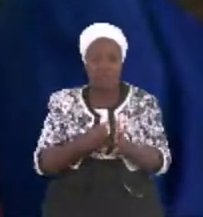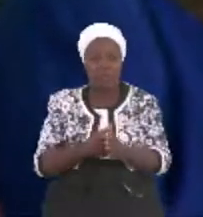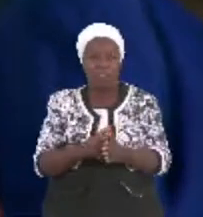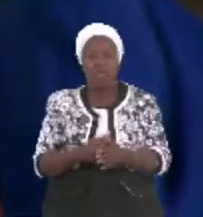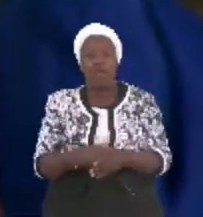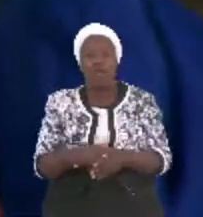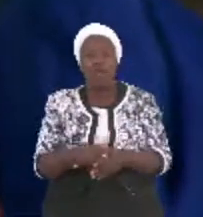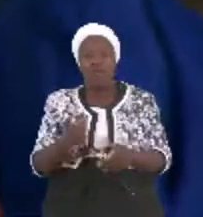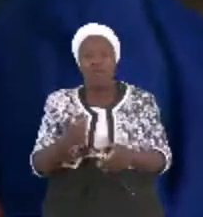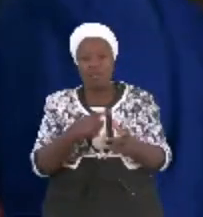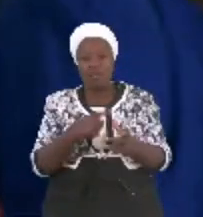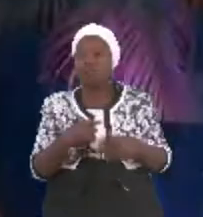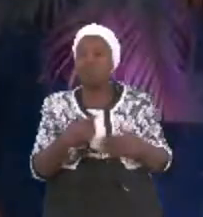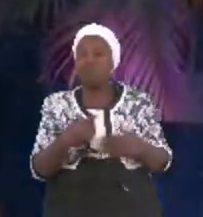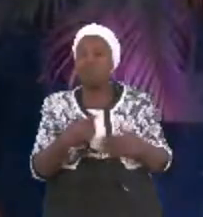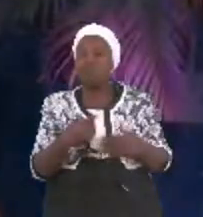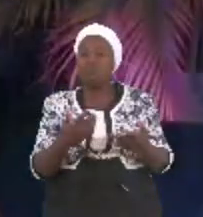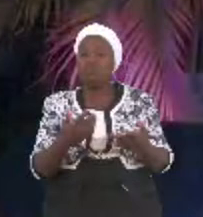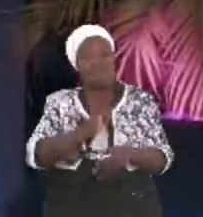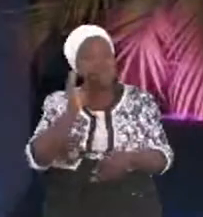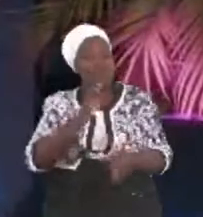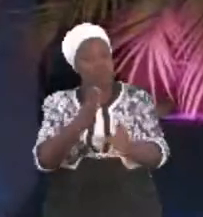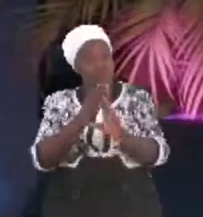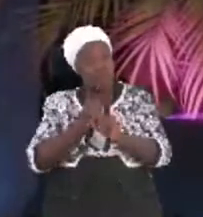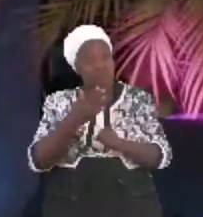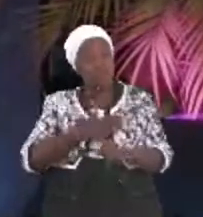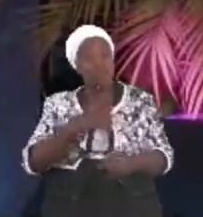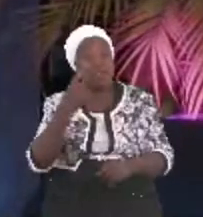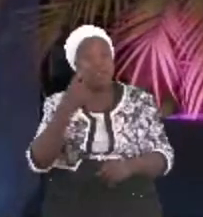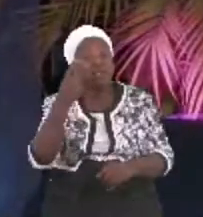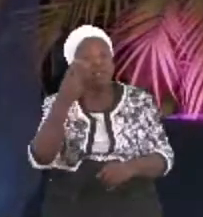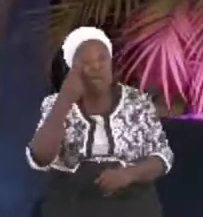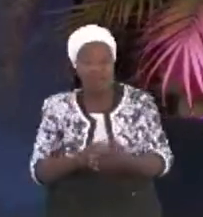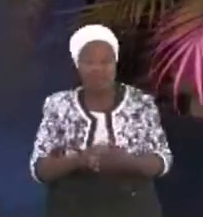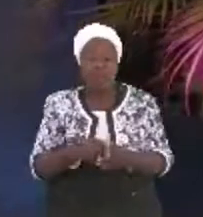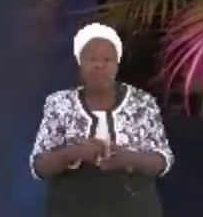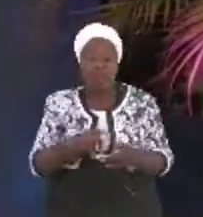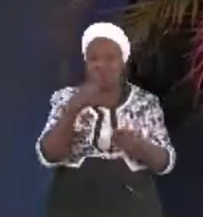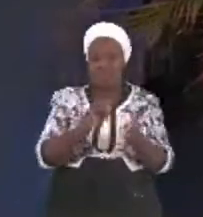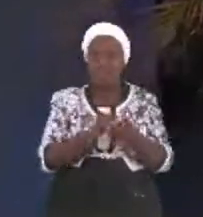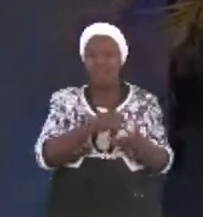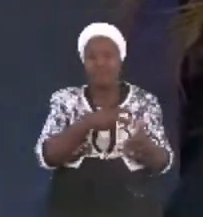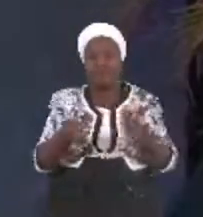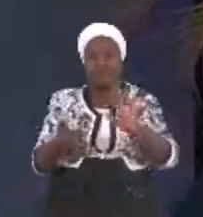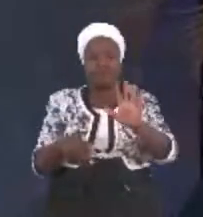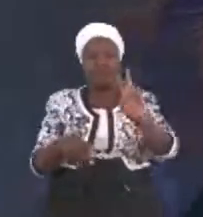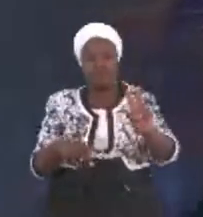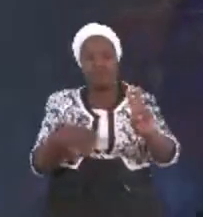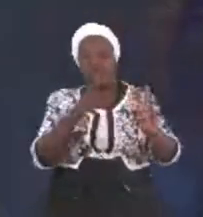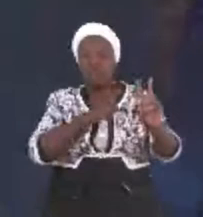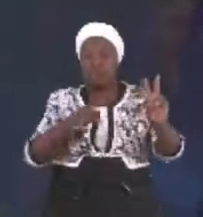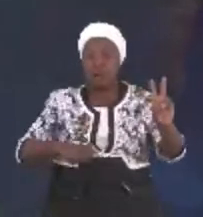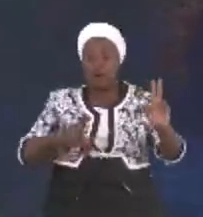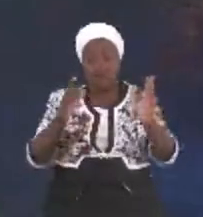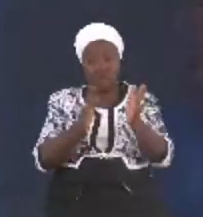Il lui dit, que je recouvre la vue. Quand il a dit verset 52, et Jésus